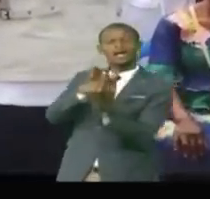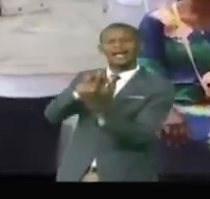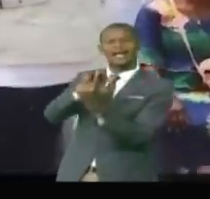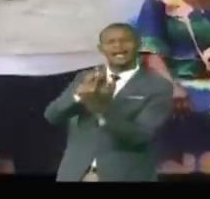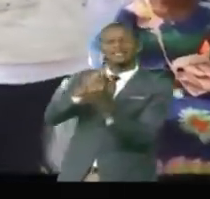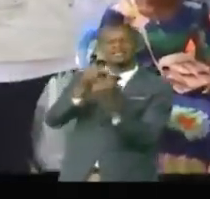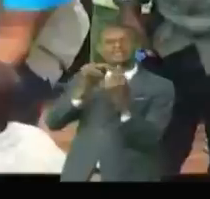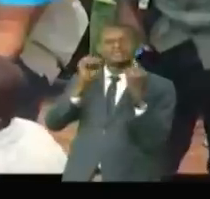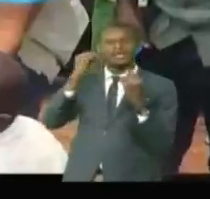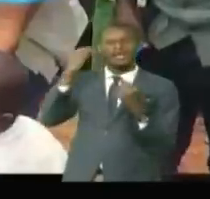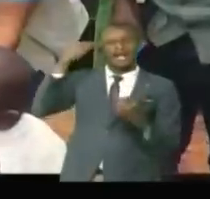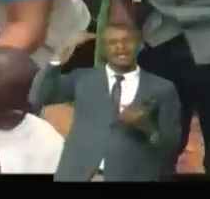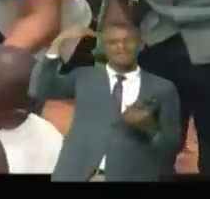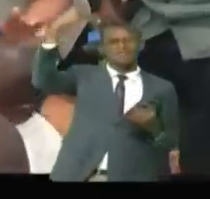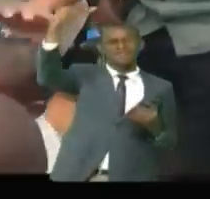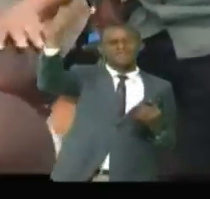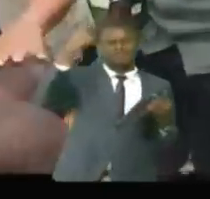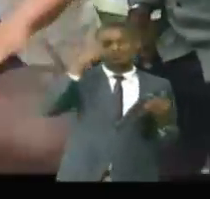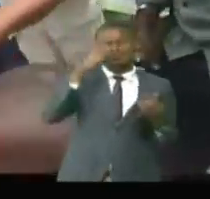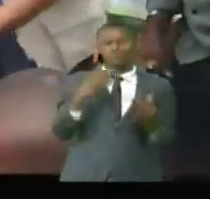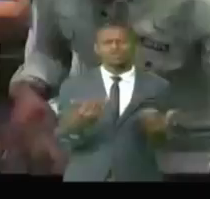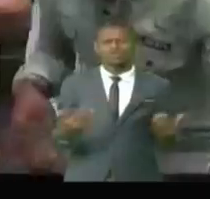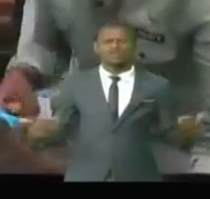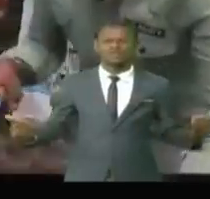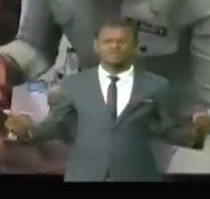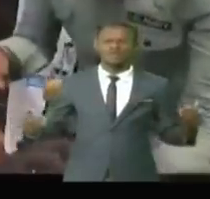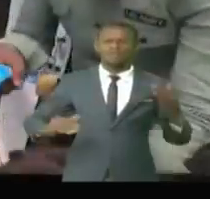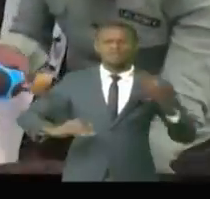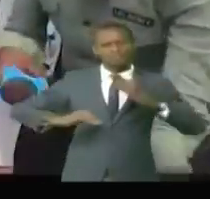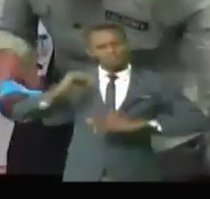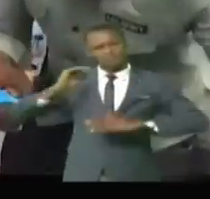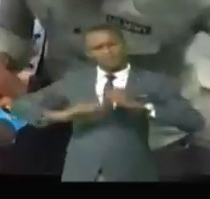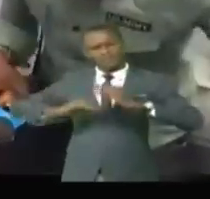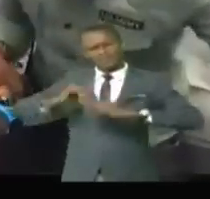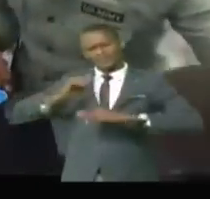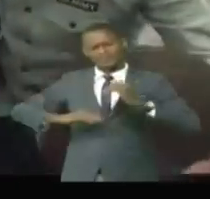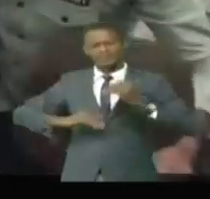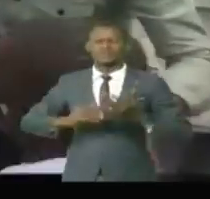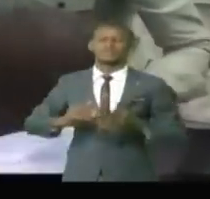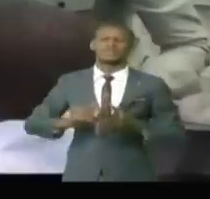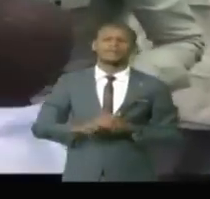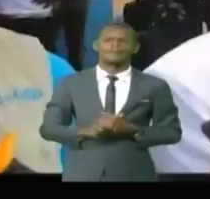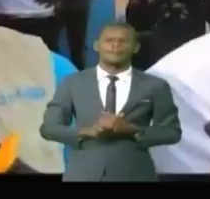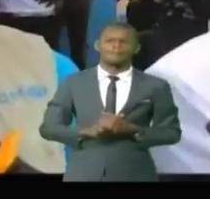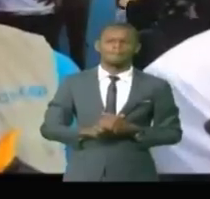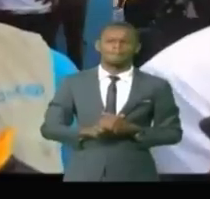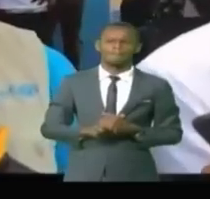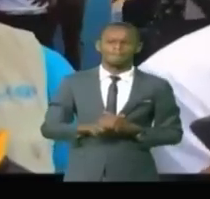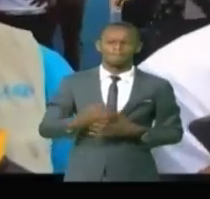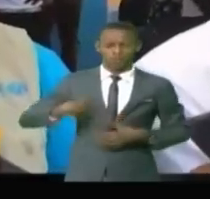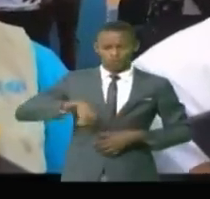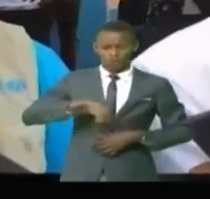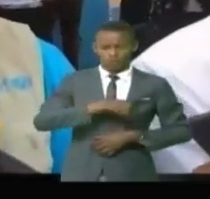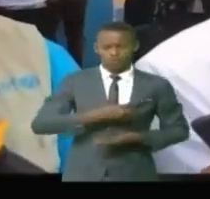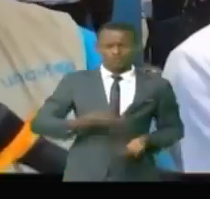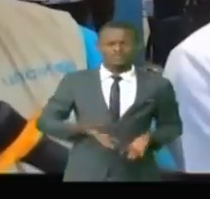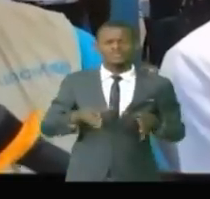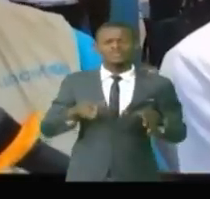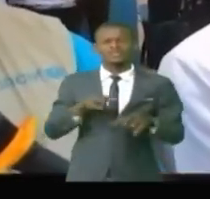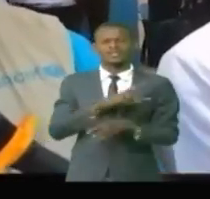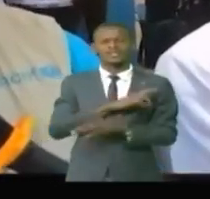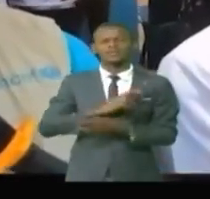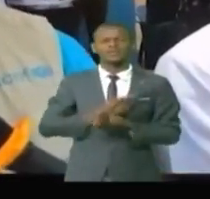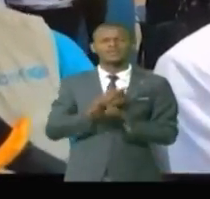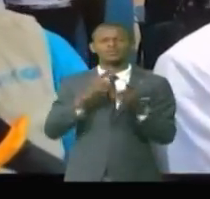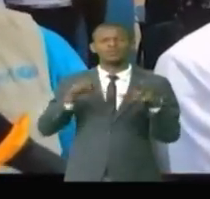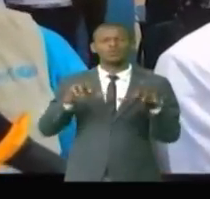et enquêtes ont démontré que la question de la non-scolarisation en République démocratique du Congo n'est